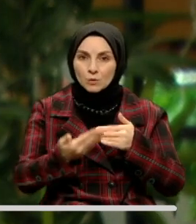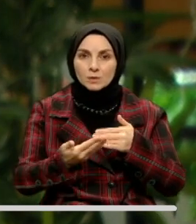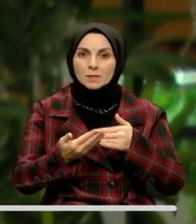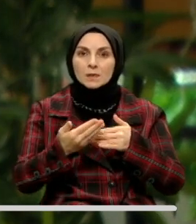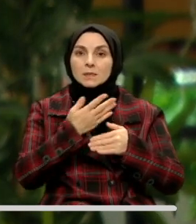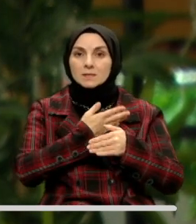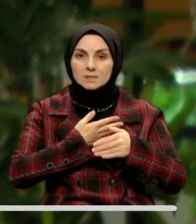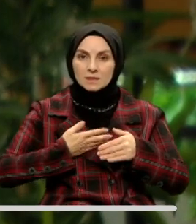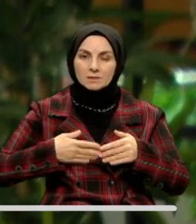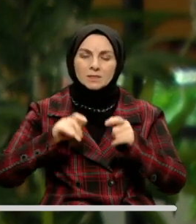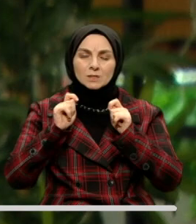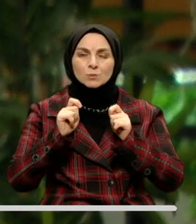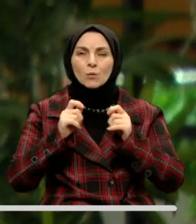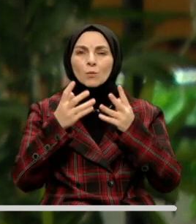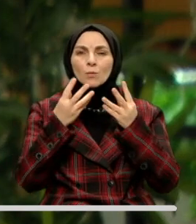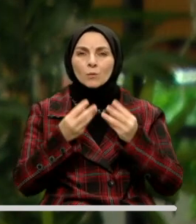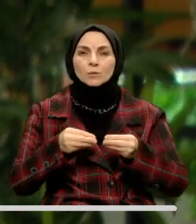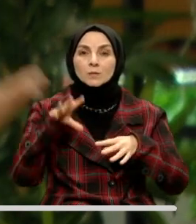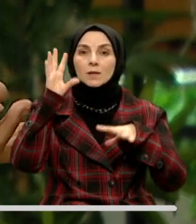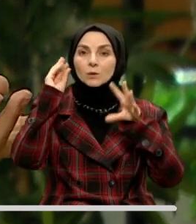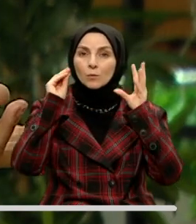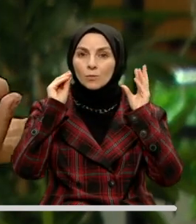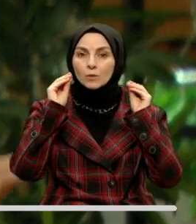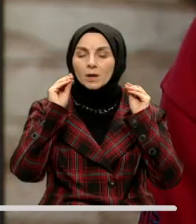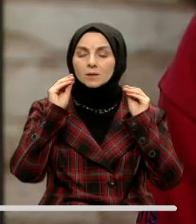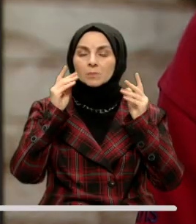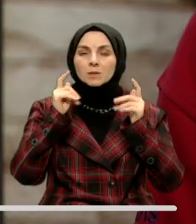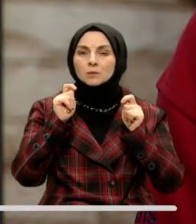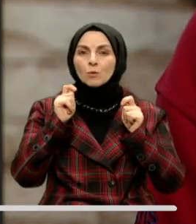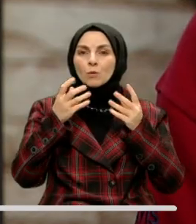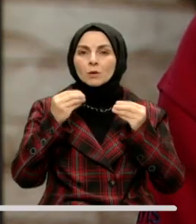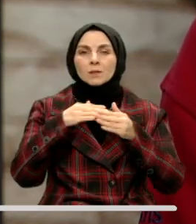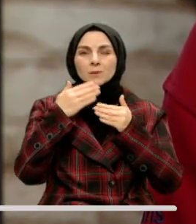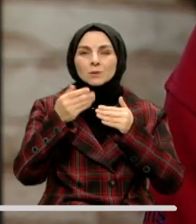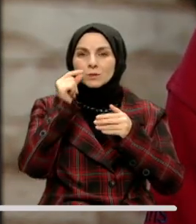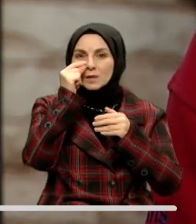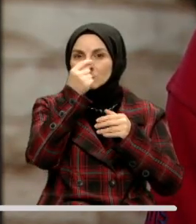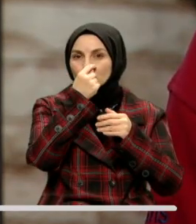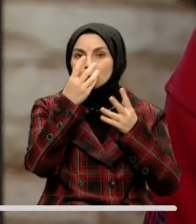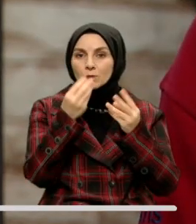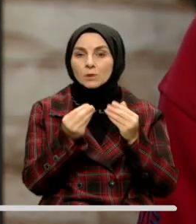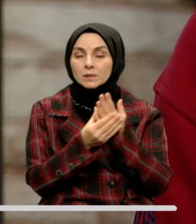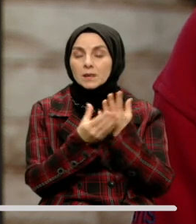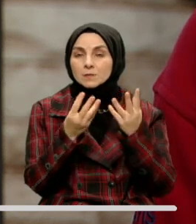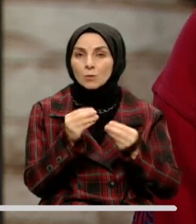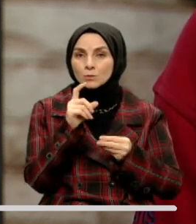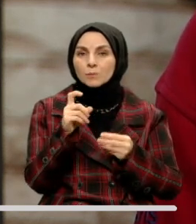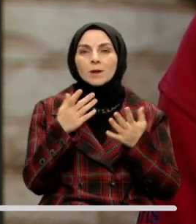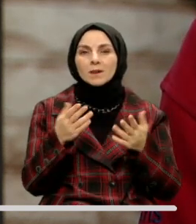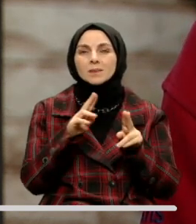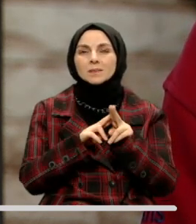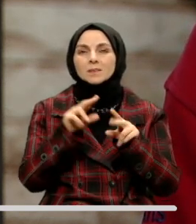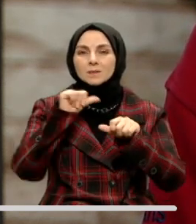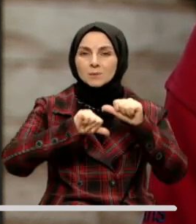zorlanırken öğrenmeye, biraz vakit geçince çok daha kolay öğrendiğin dersler oldu mu? Evet, bunu kimya açısından söyleyebilirim. Hani kimyayı daha bu